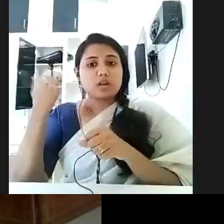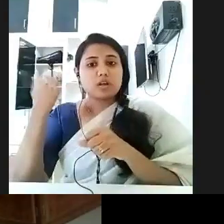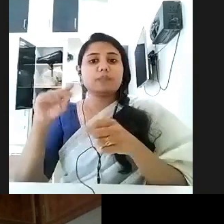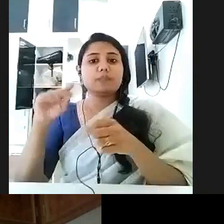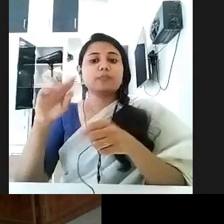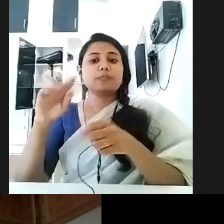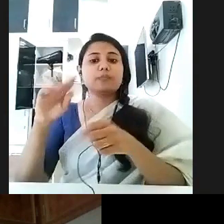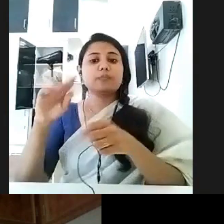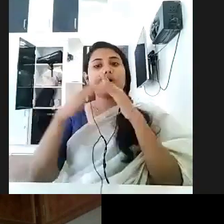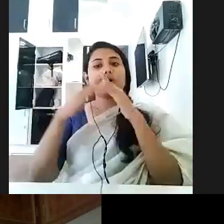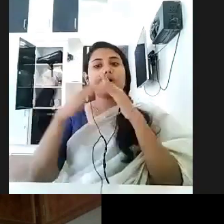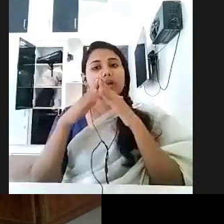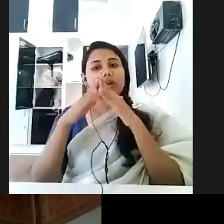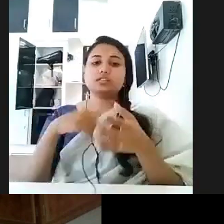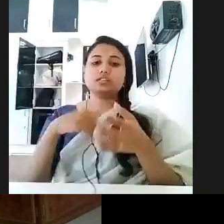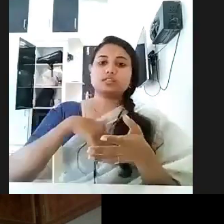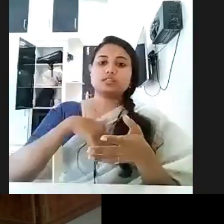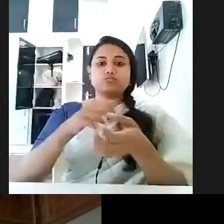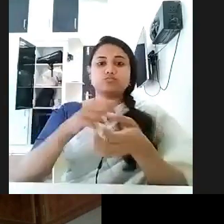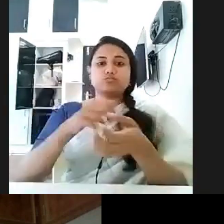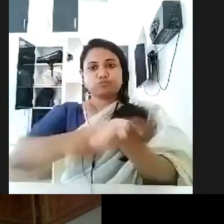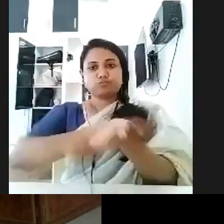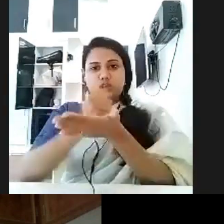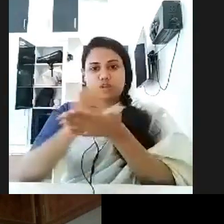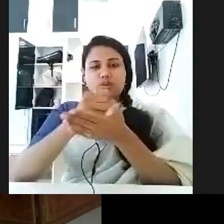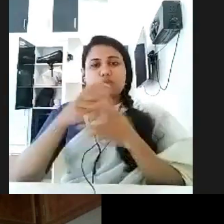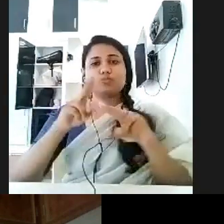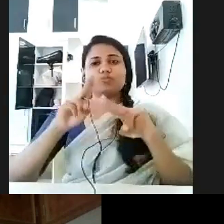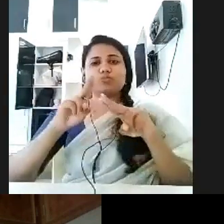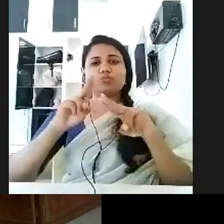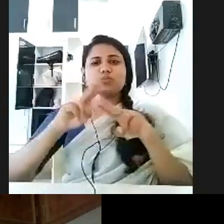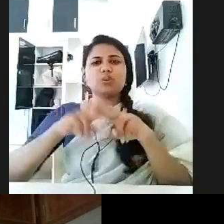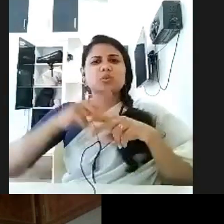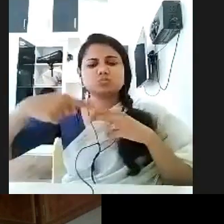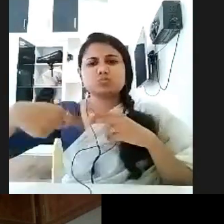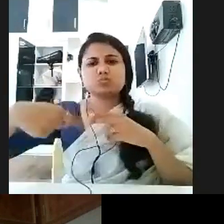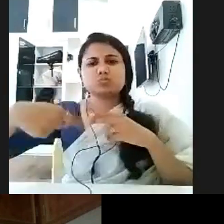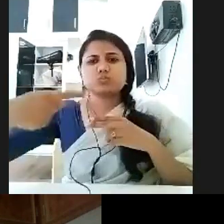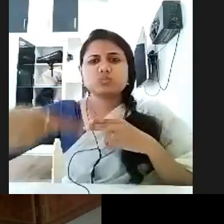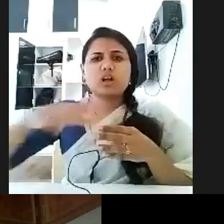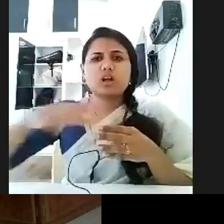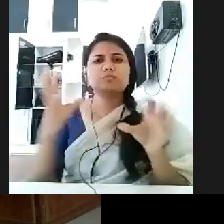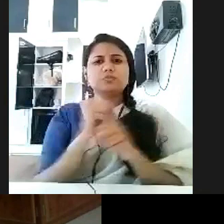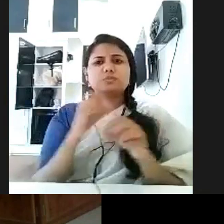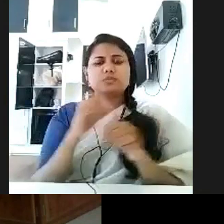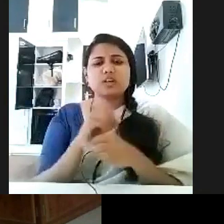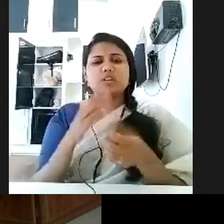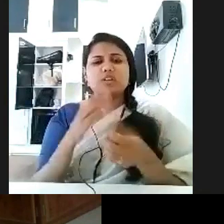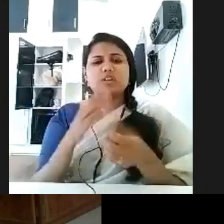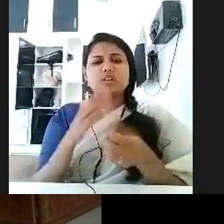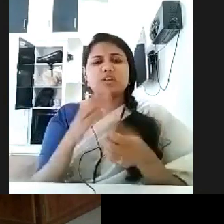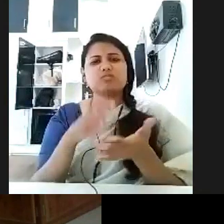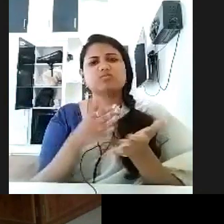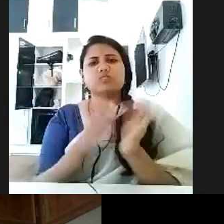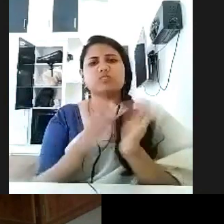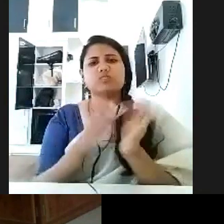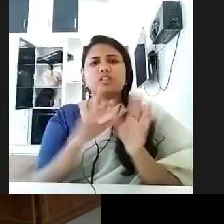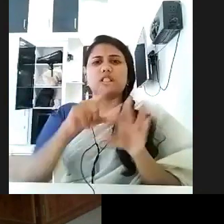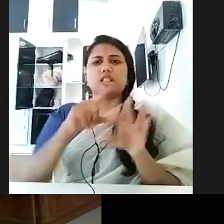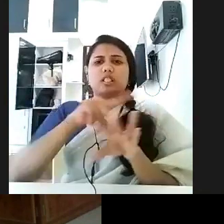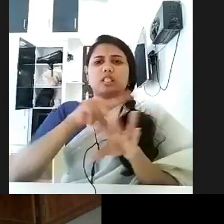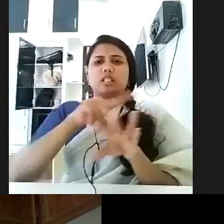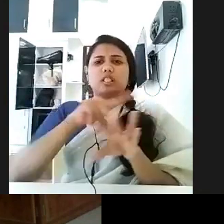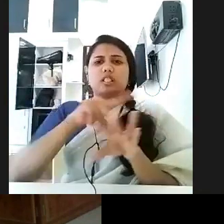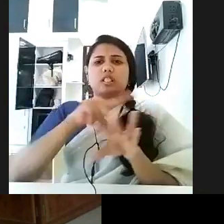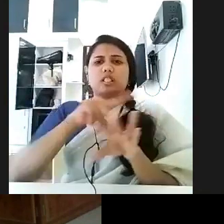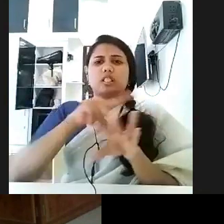അനുസരിച്ച് വീട്ടിൽ സ്വയം ചെയ്തുകൊണ്ടിരിക്കാറുണ്ട്. പക്ഷെ ഫുൾ ടൈം അതിന്റെ പുറകെ നിൽക്കാൻ പറ്റാത്ത സാഹചര്യം വന്നപ്പോൾ കുറെ ഡിലേ വന്നിട്ടുണ്ടായിരുന്നു. ഓക്കെ. സോ അതുകൊണ്ട് ഒന്ന്